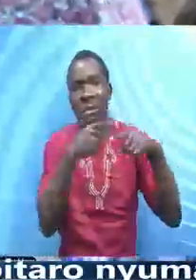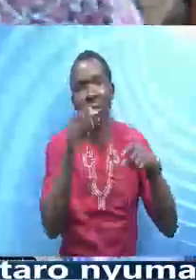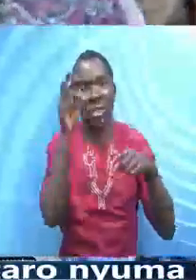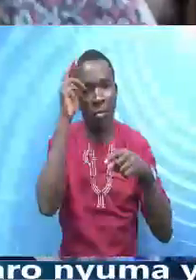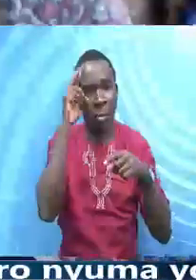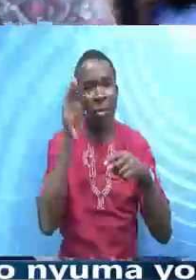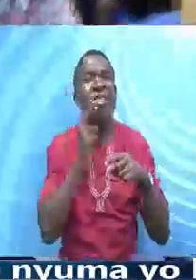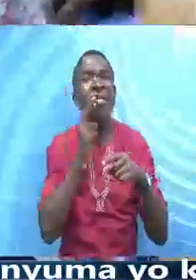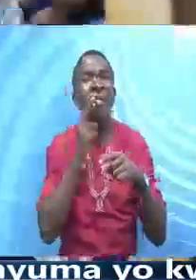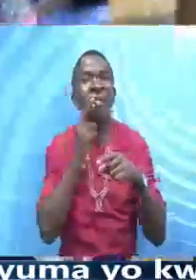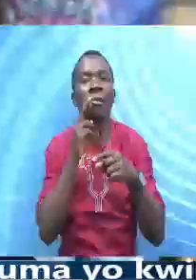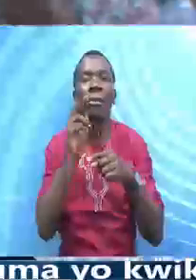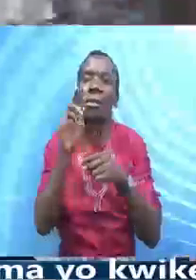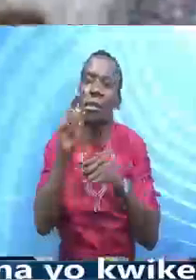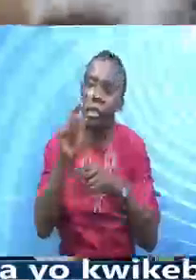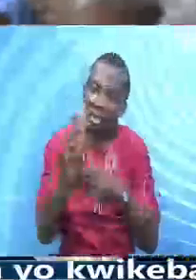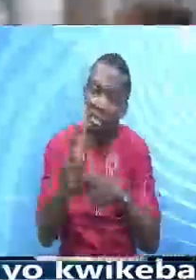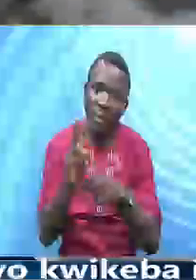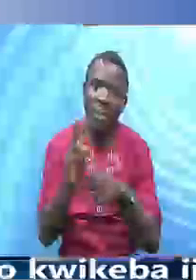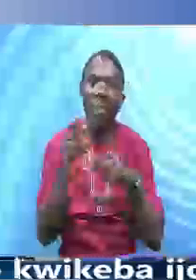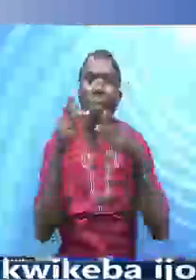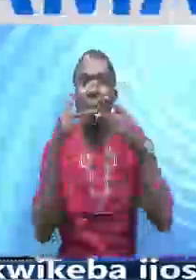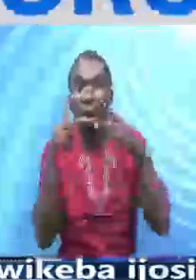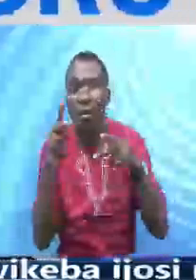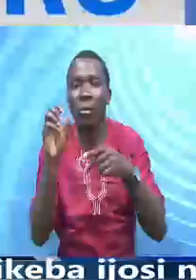TV, njye ndi Mahoro Samson.